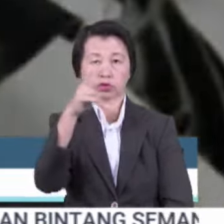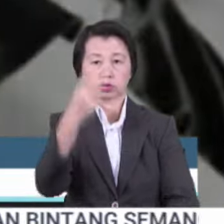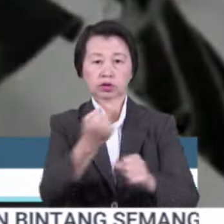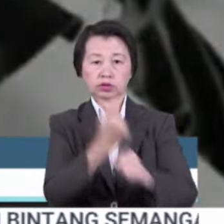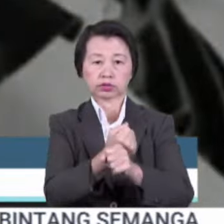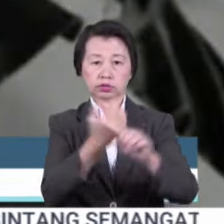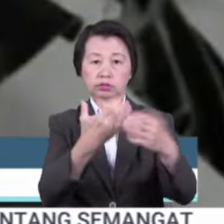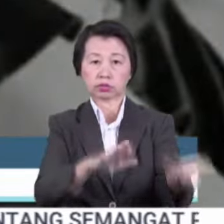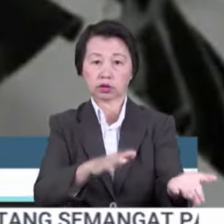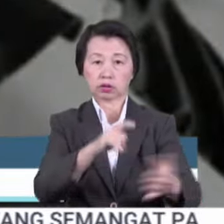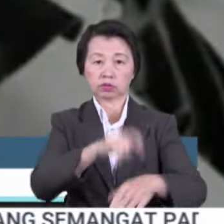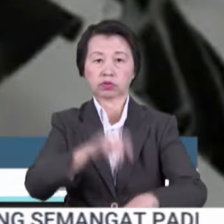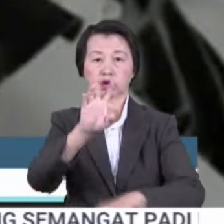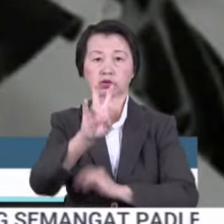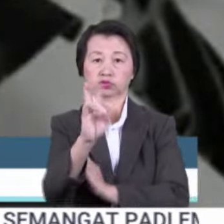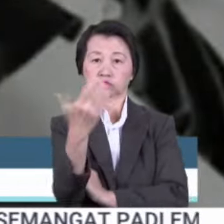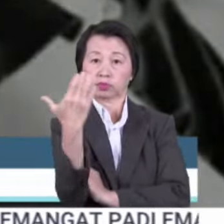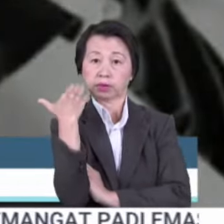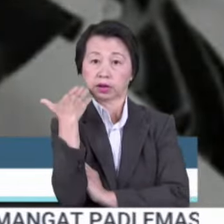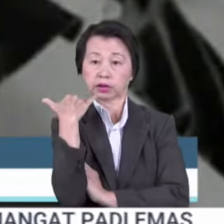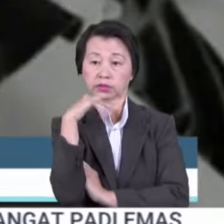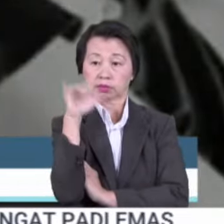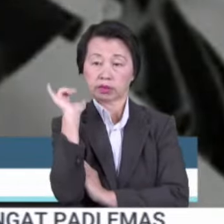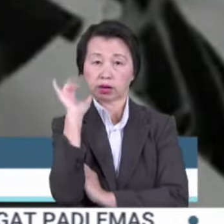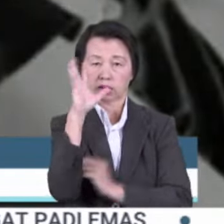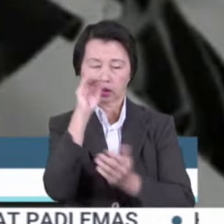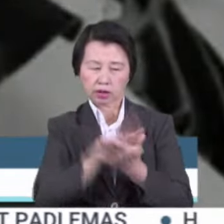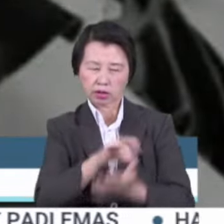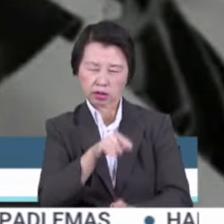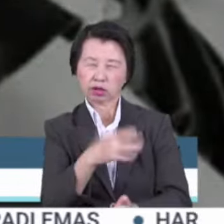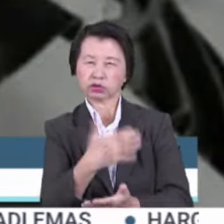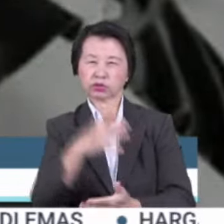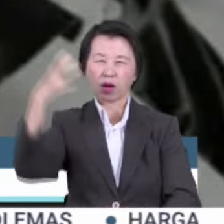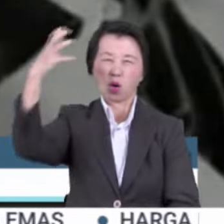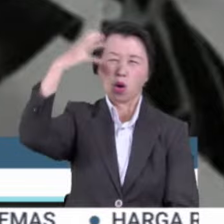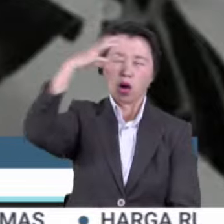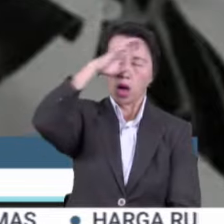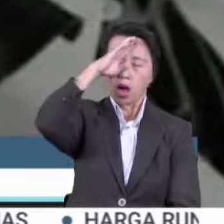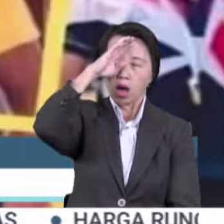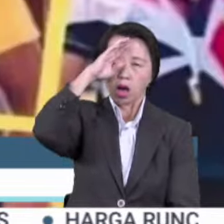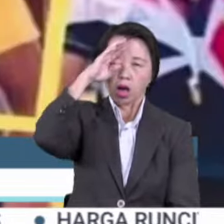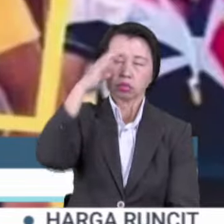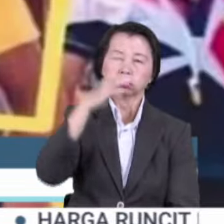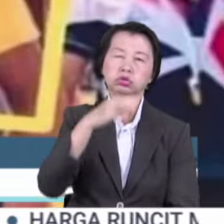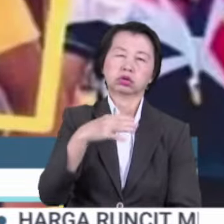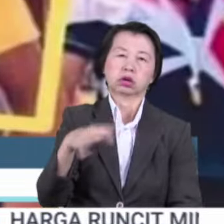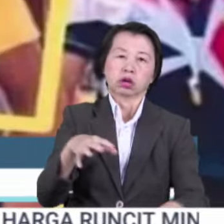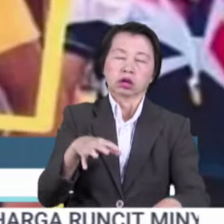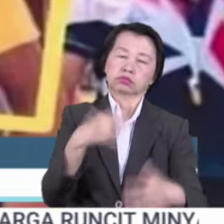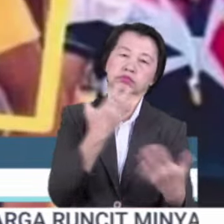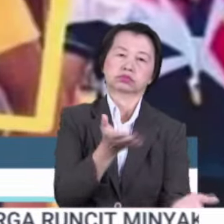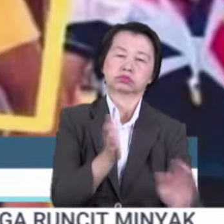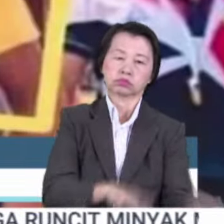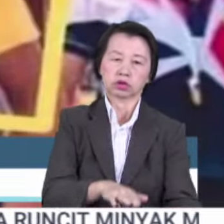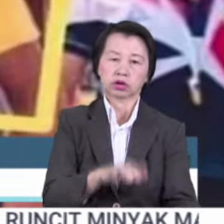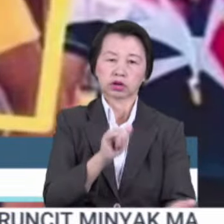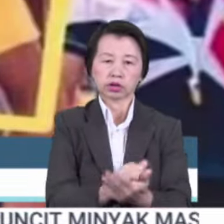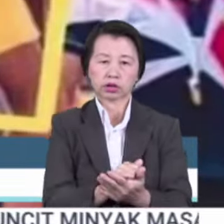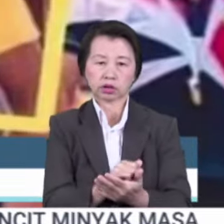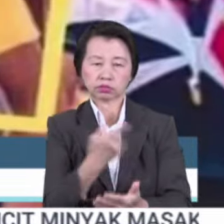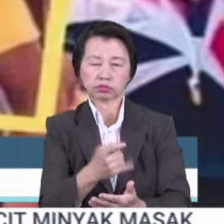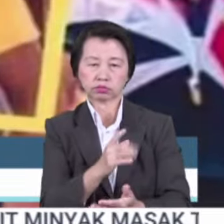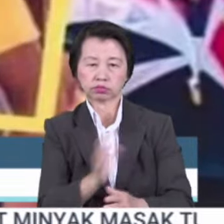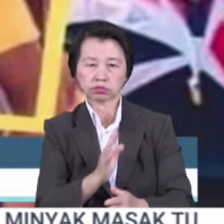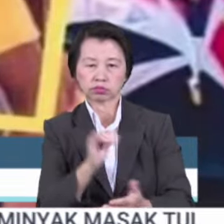meninggal dunia pukul 7 pagi semalam dipercayai akibat stroke kabel ini Puncak kematian disahkan sebagai